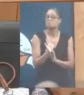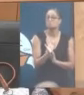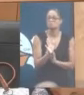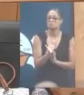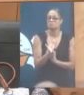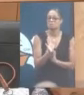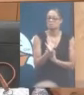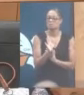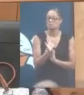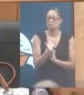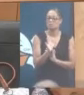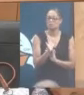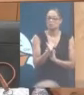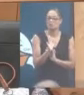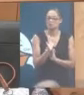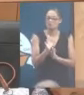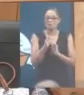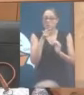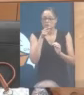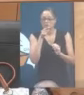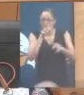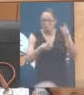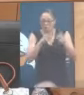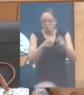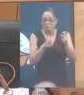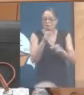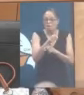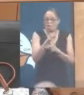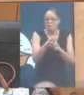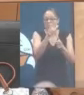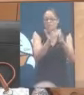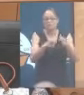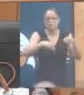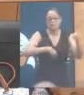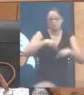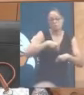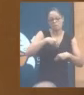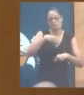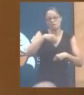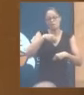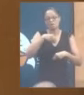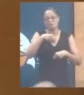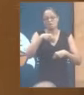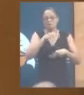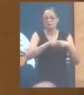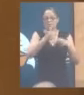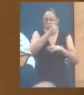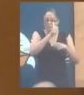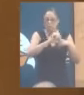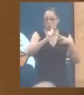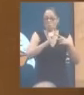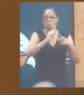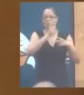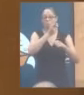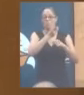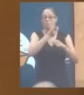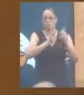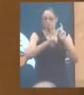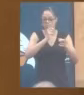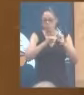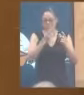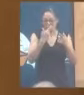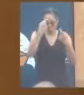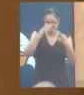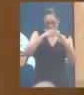autonome et qui, quelquefois, ont même des directeurs ou des directrices qui sont ordonnateurs de l'exécution de leurs